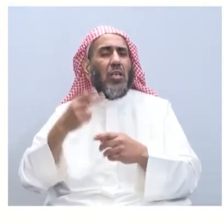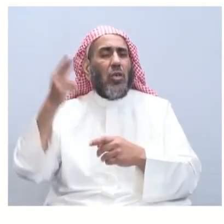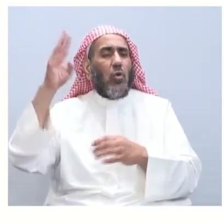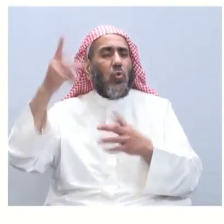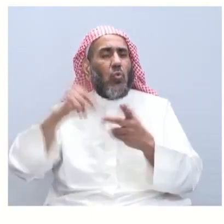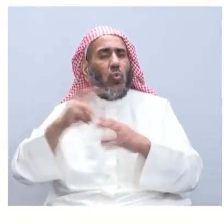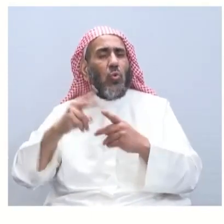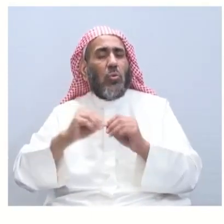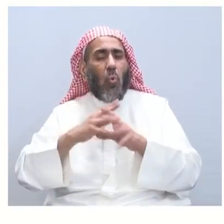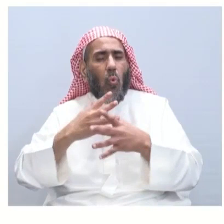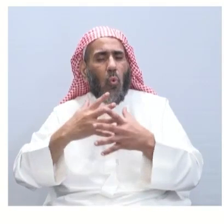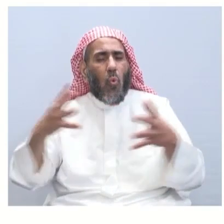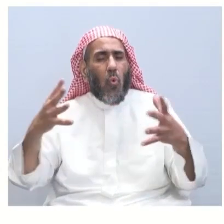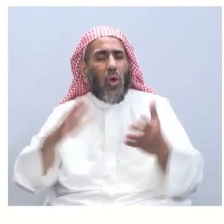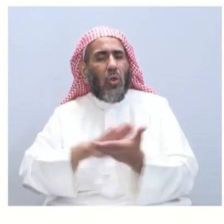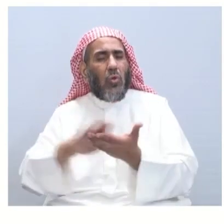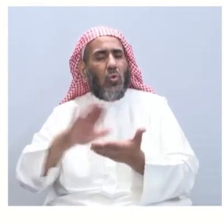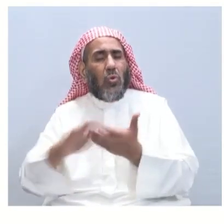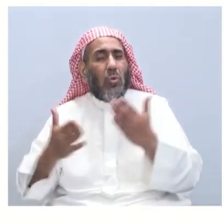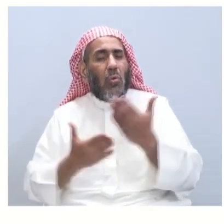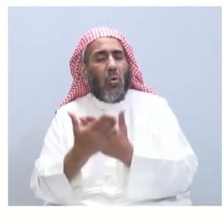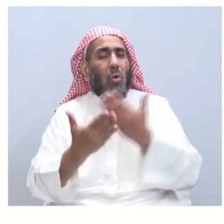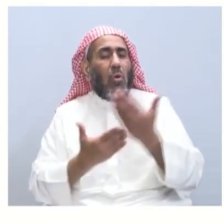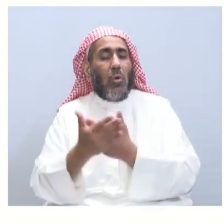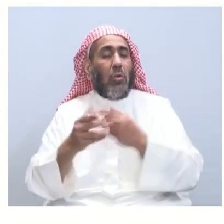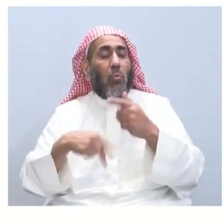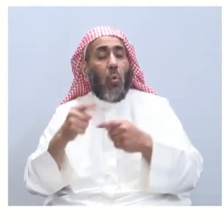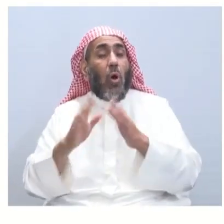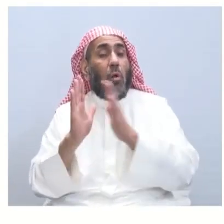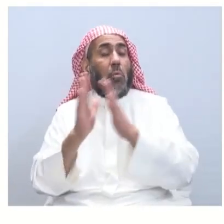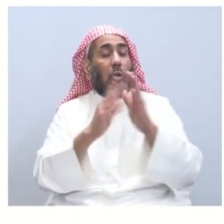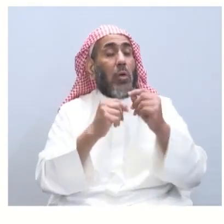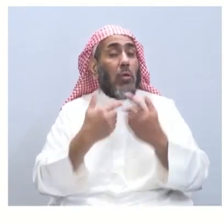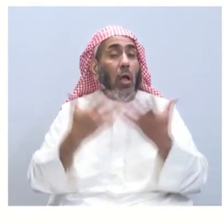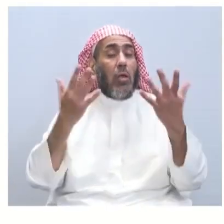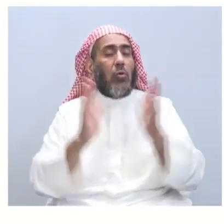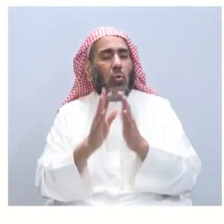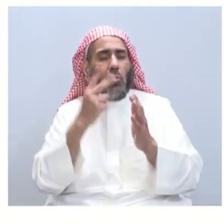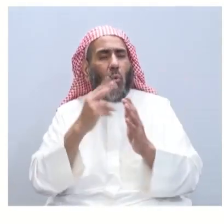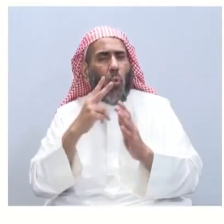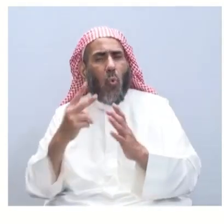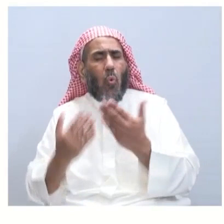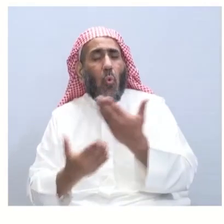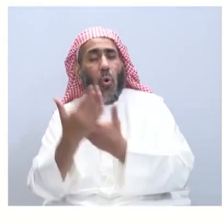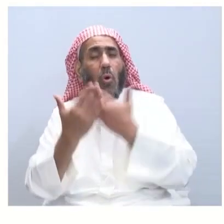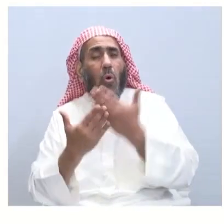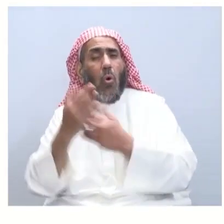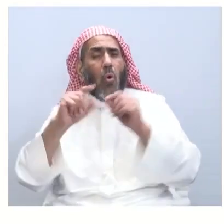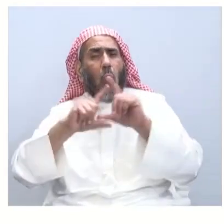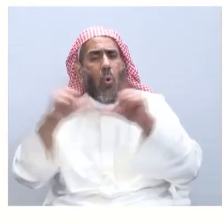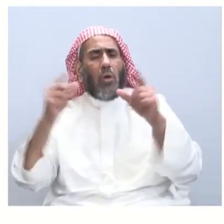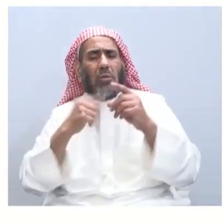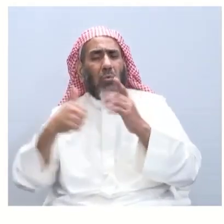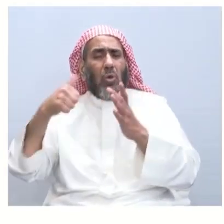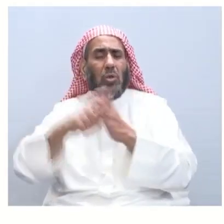المطابع و من الاسباب المهمه كثره المطابع والمكتبات التي احيت كتب التراث قراوا كتب التراث في الادب القديم الادب الجاهلي